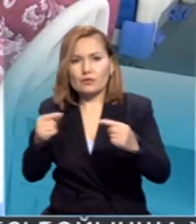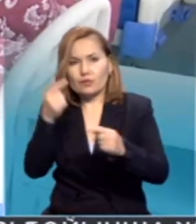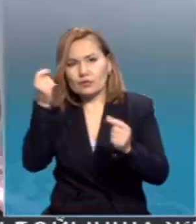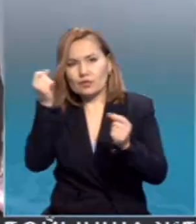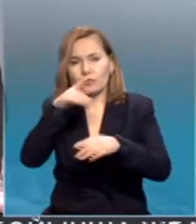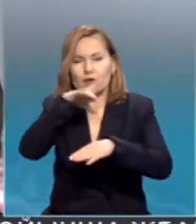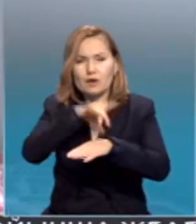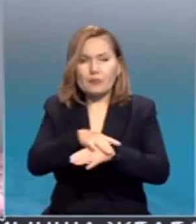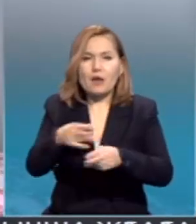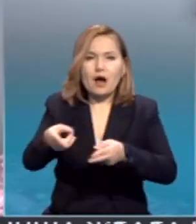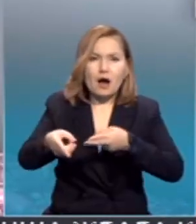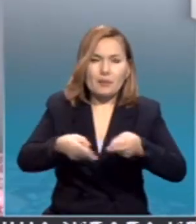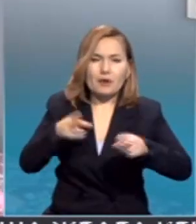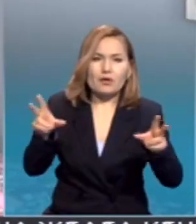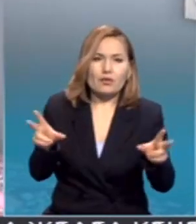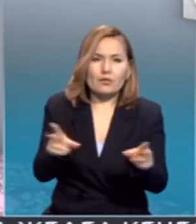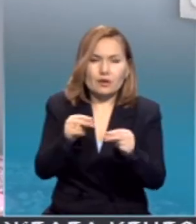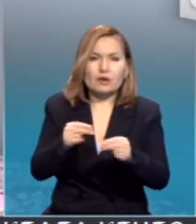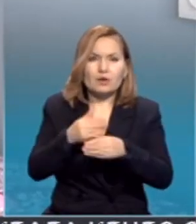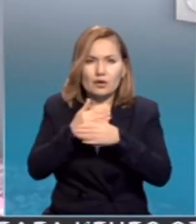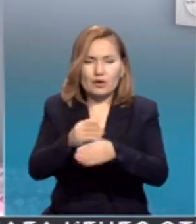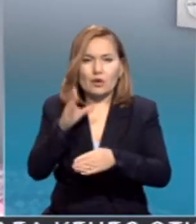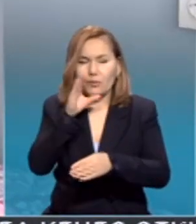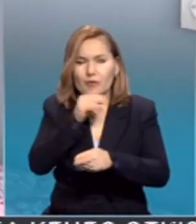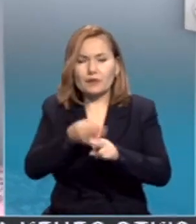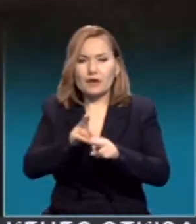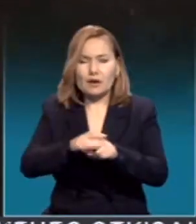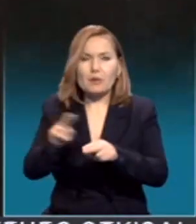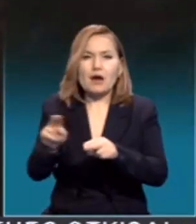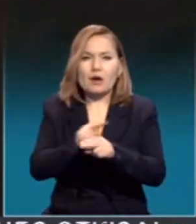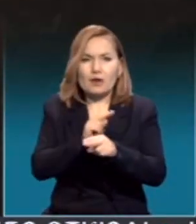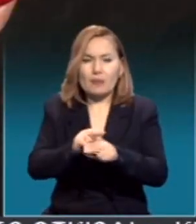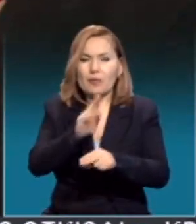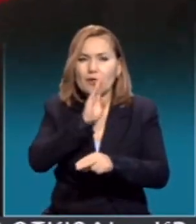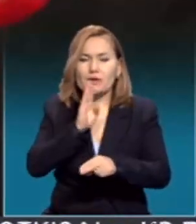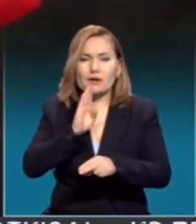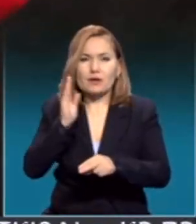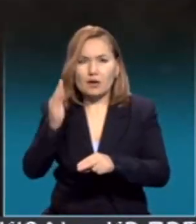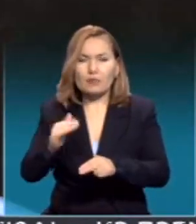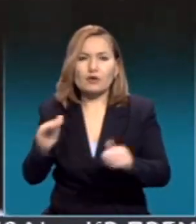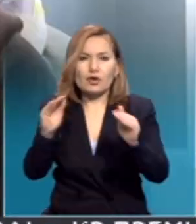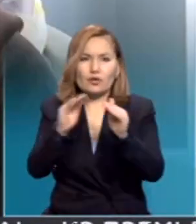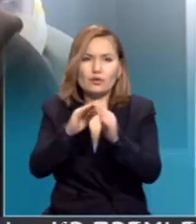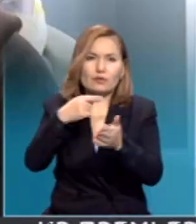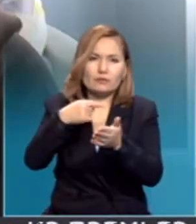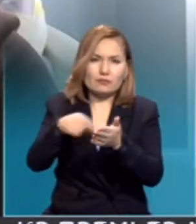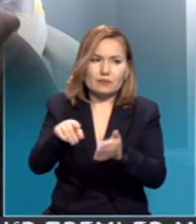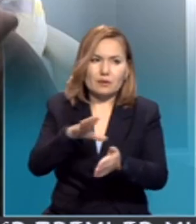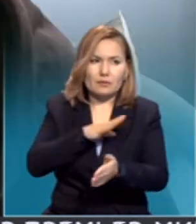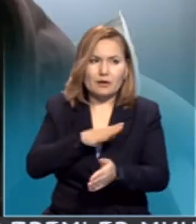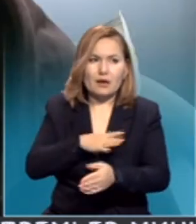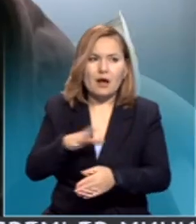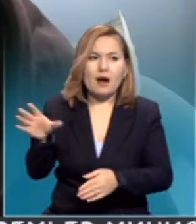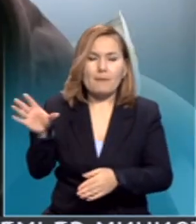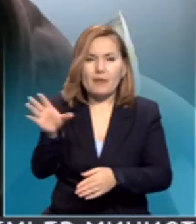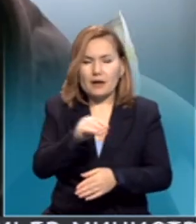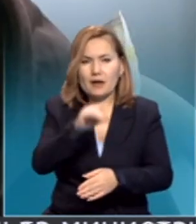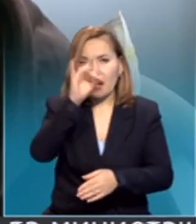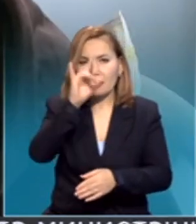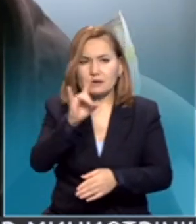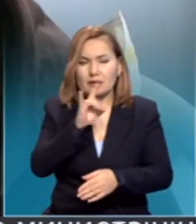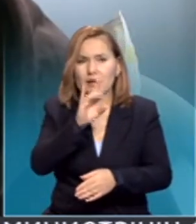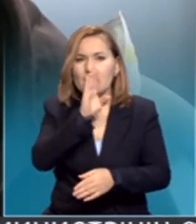алып, операция сәтті өткенін айтады. Бірер күн қажетті емдомын қабылдаған соң үйіне жіберіледі. Сондықтан елдің бәріне айтайын